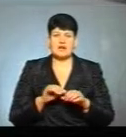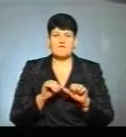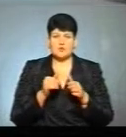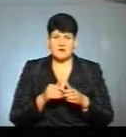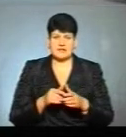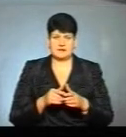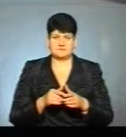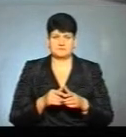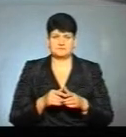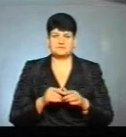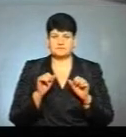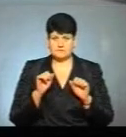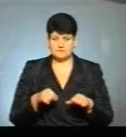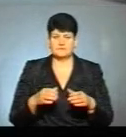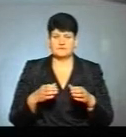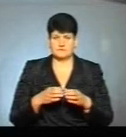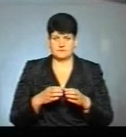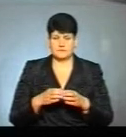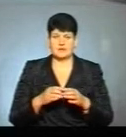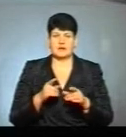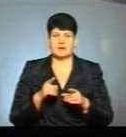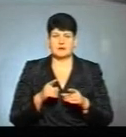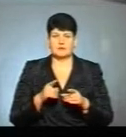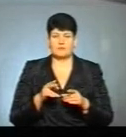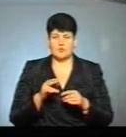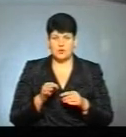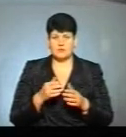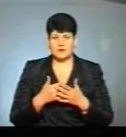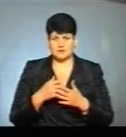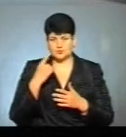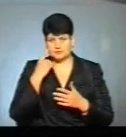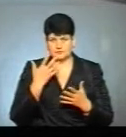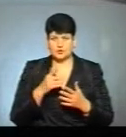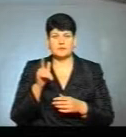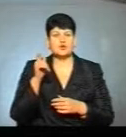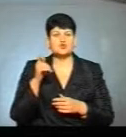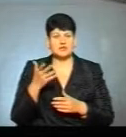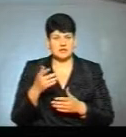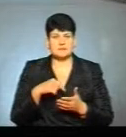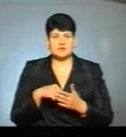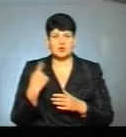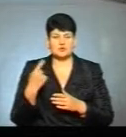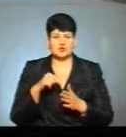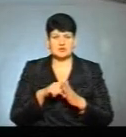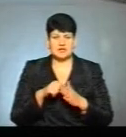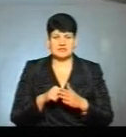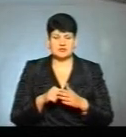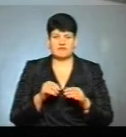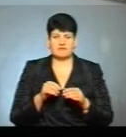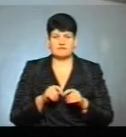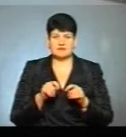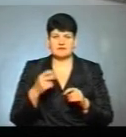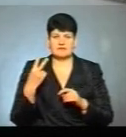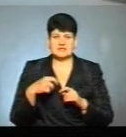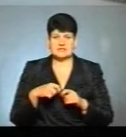громад і дійсно діяли по принципу логіки. Ну, беремо, до прикладу, Чортків, місто обласного значення. Відкриваємо методику.